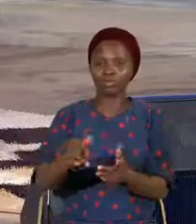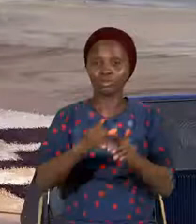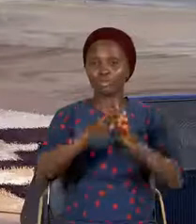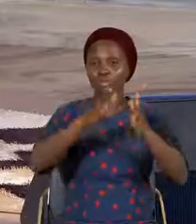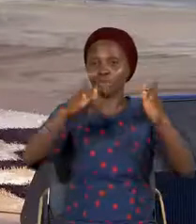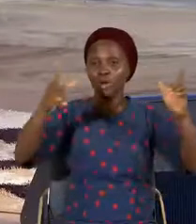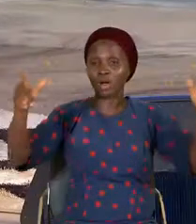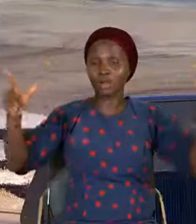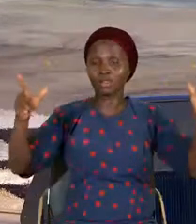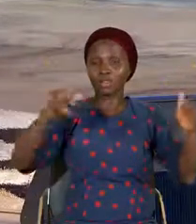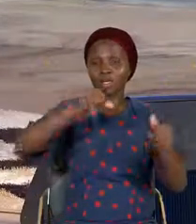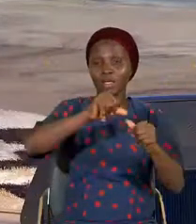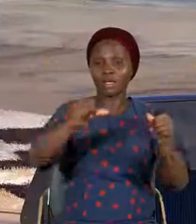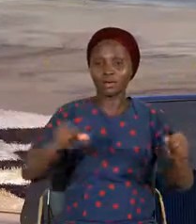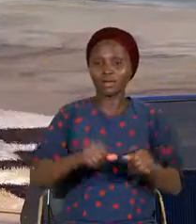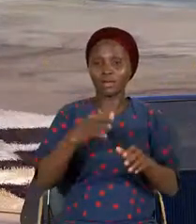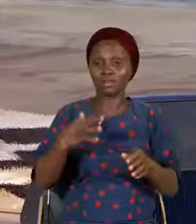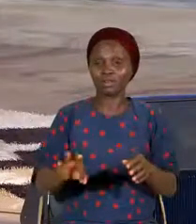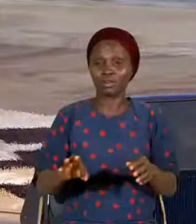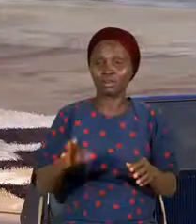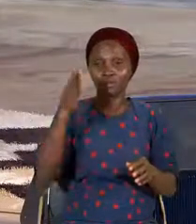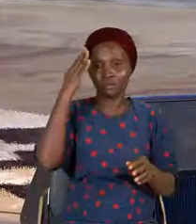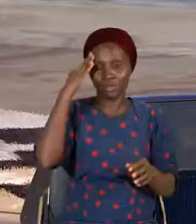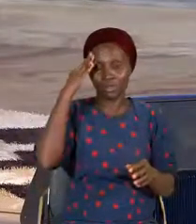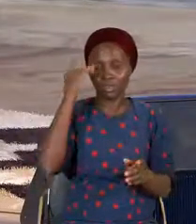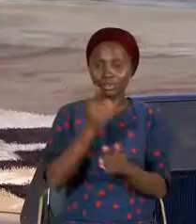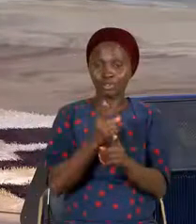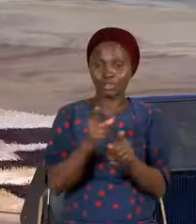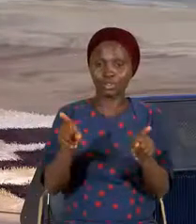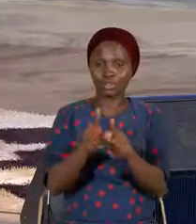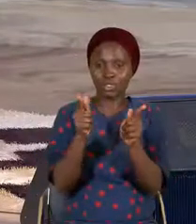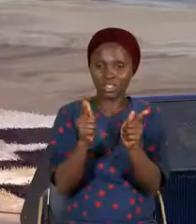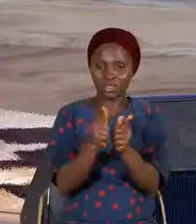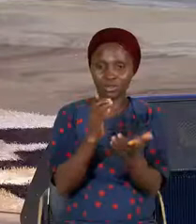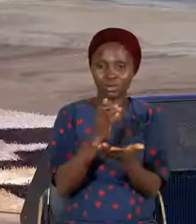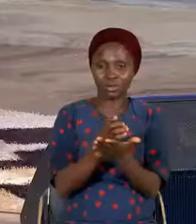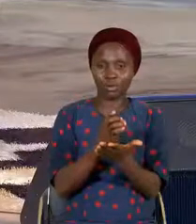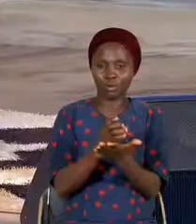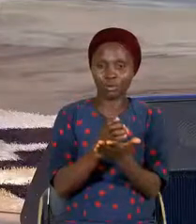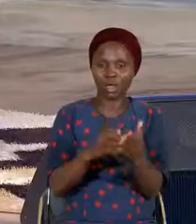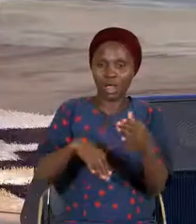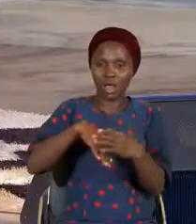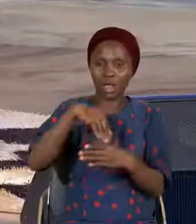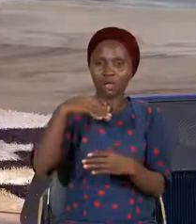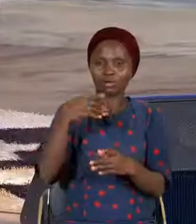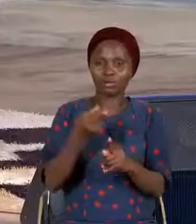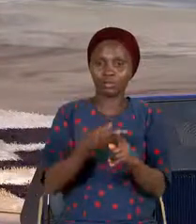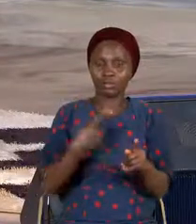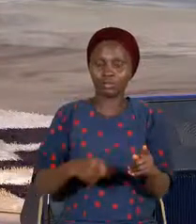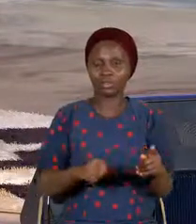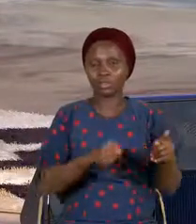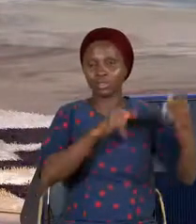ce vaste domaine de connaissance, juste comme une petite coupe prise